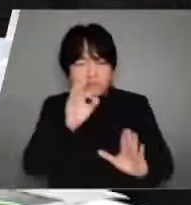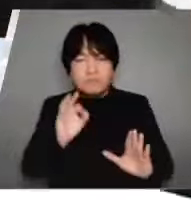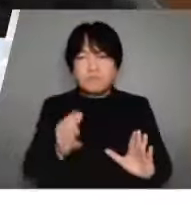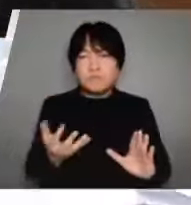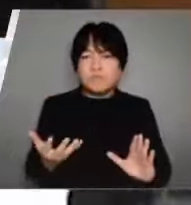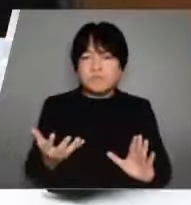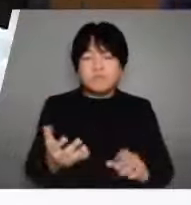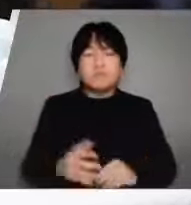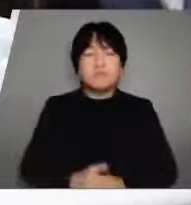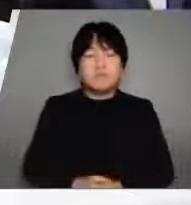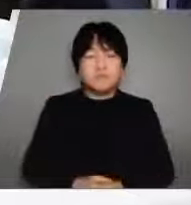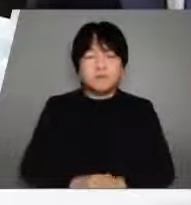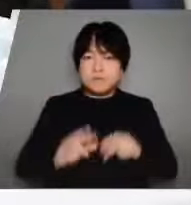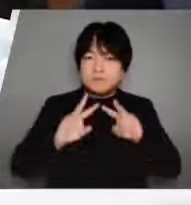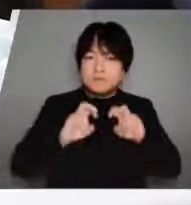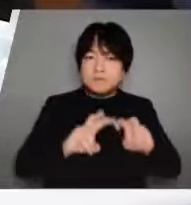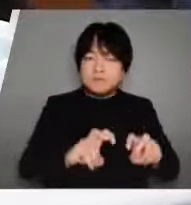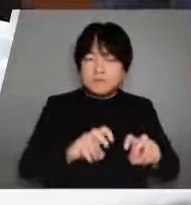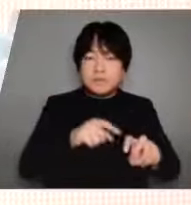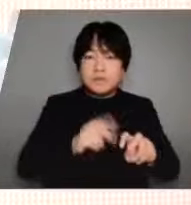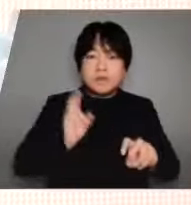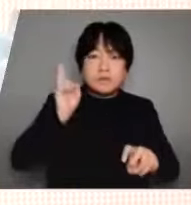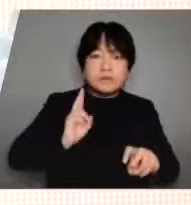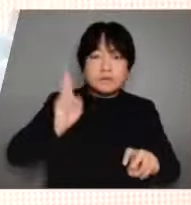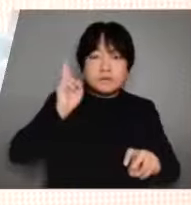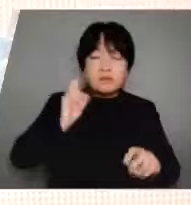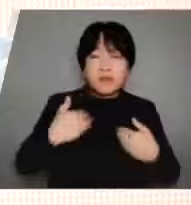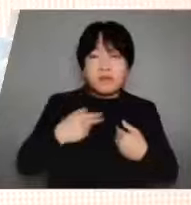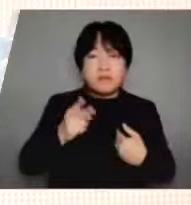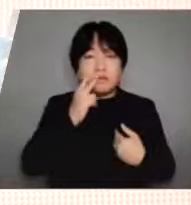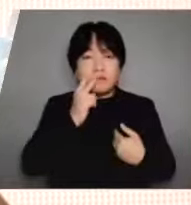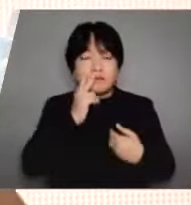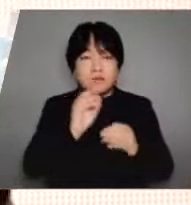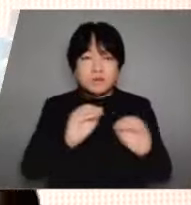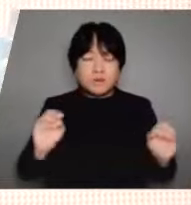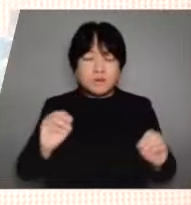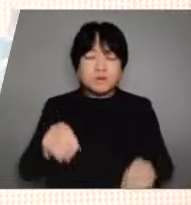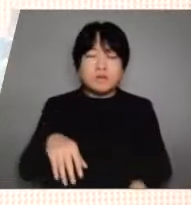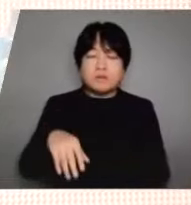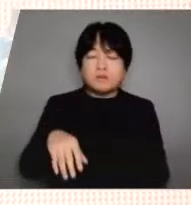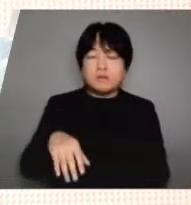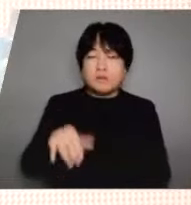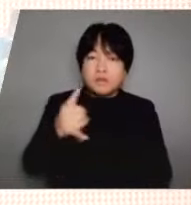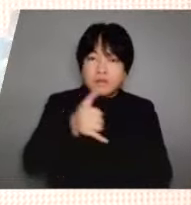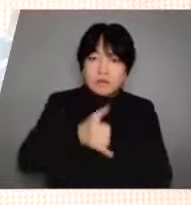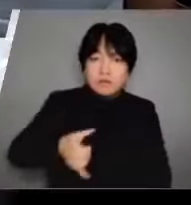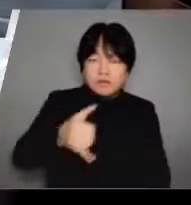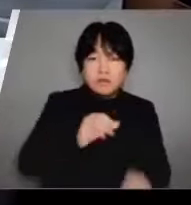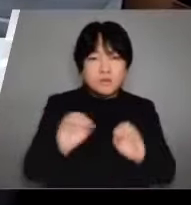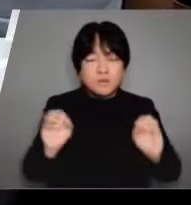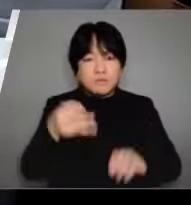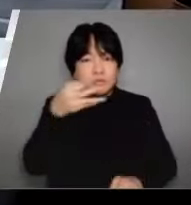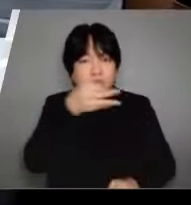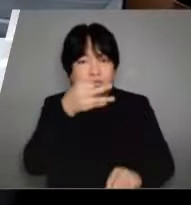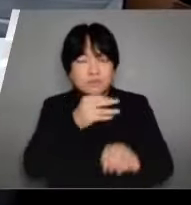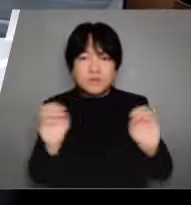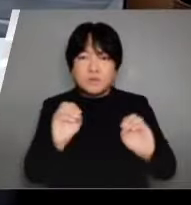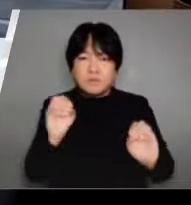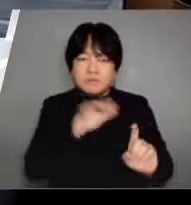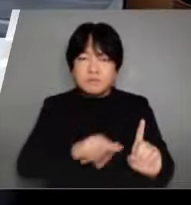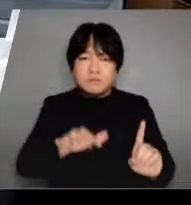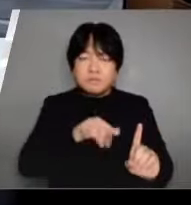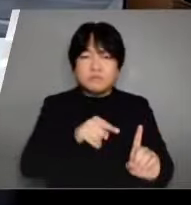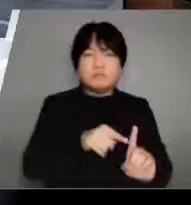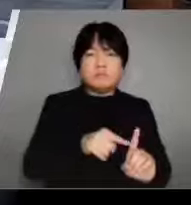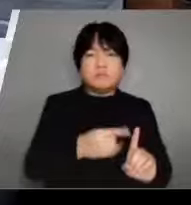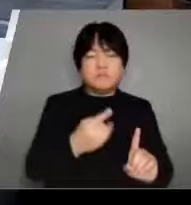pag-aaral, walang history ng paninigarilyo, alcohol intake o paggamit ng illegal na droga ang lalaki. Hindi rin daw ito